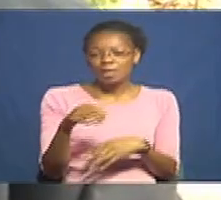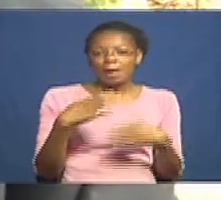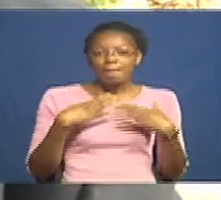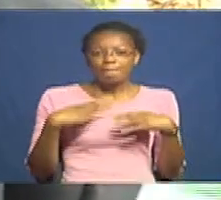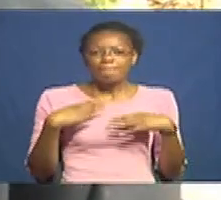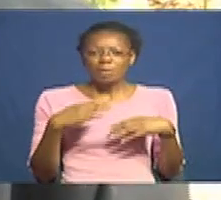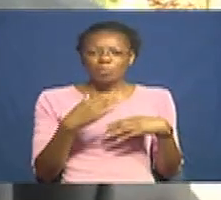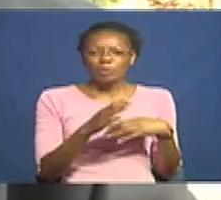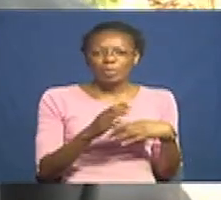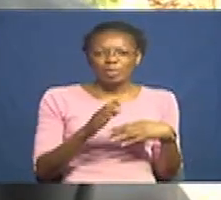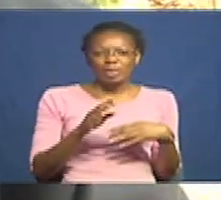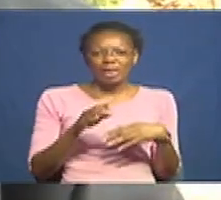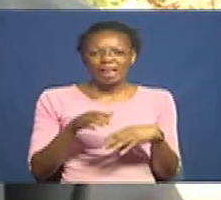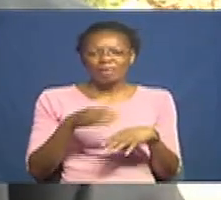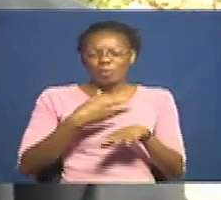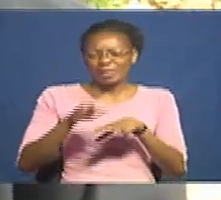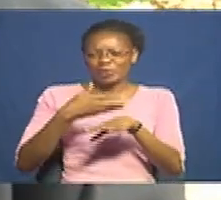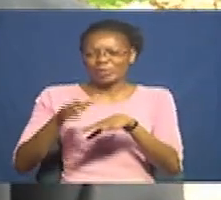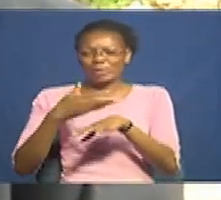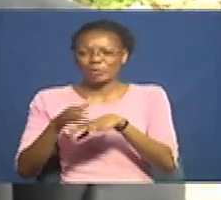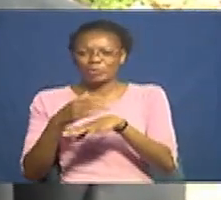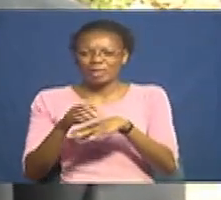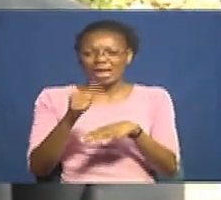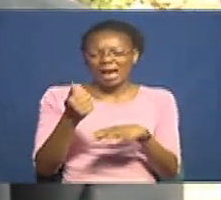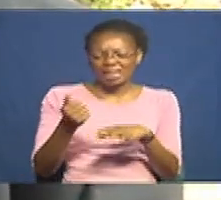pia hiyo miti kuna